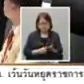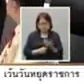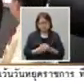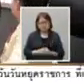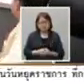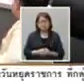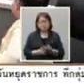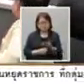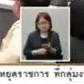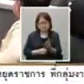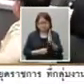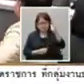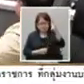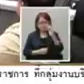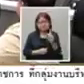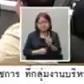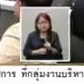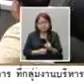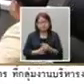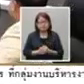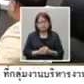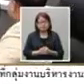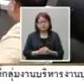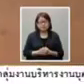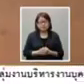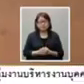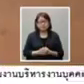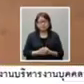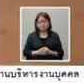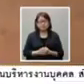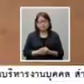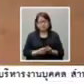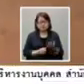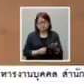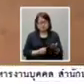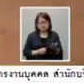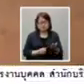เชิญท่านวิรัตประท้วงก่อนครับท่านยึดท่านจุล